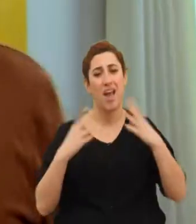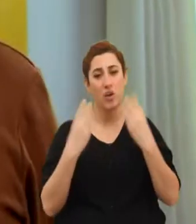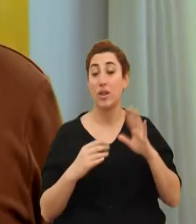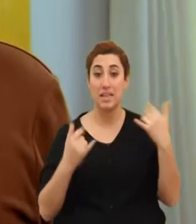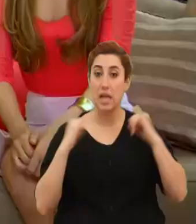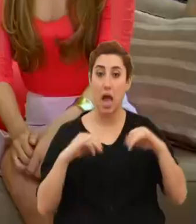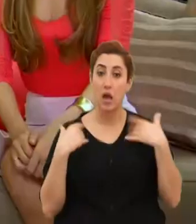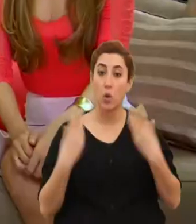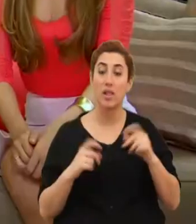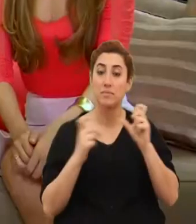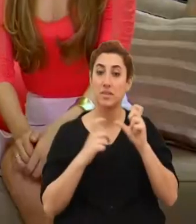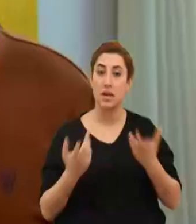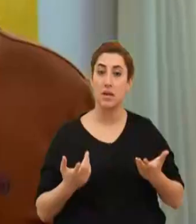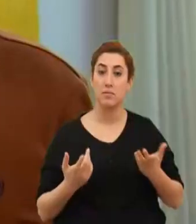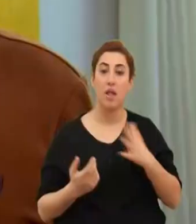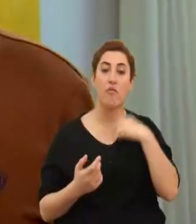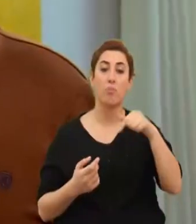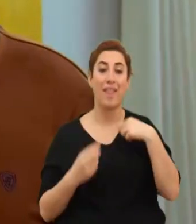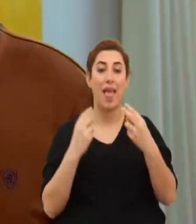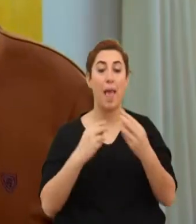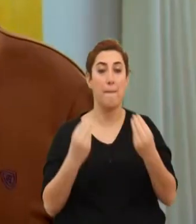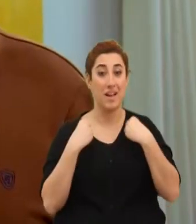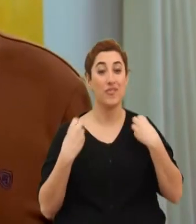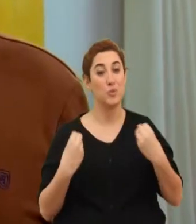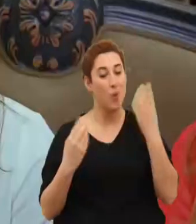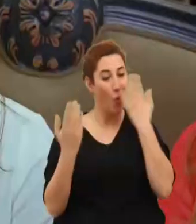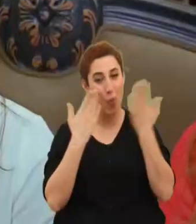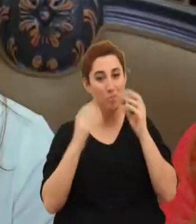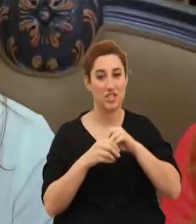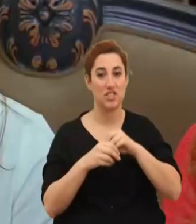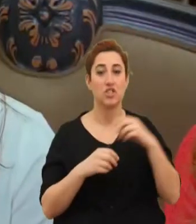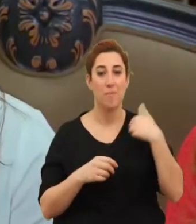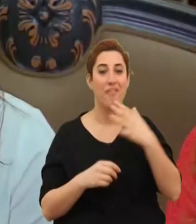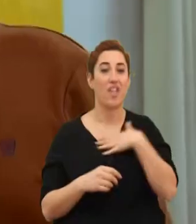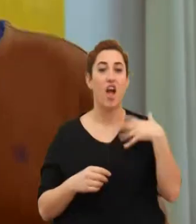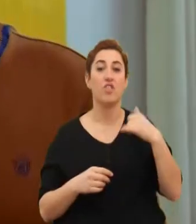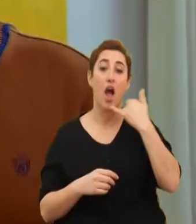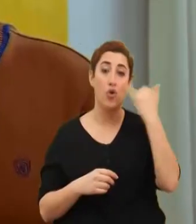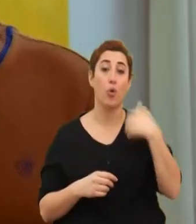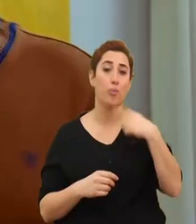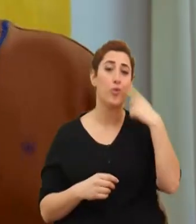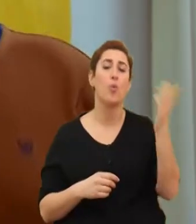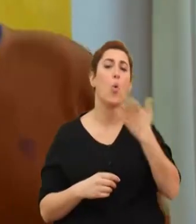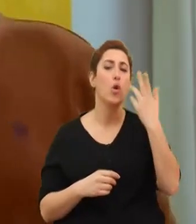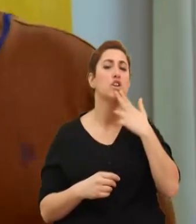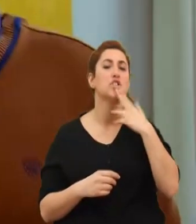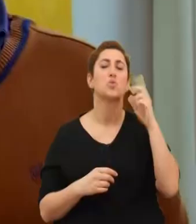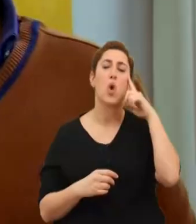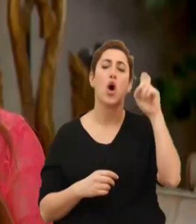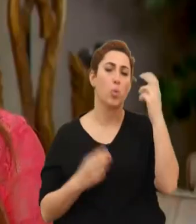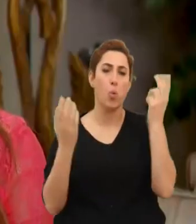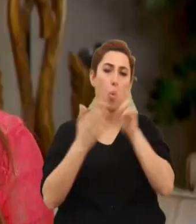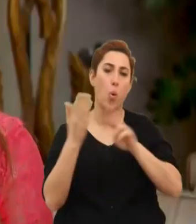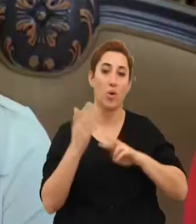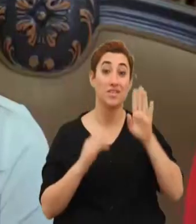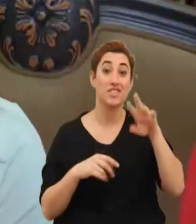sakin ol. Ya nasıl sakin olayım Serpil? Anası bunu bana emanet etti ki güzel güzel okusun diye. Ben de anasını arayırım diyelim ki oh kız zehir gibi